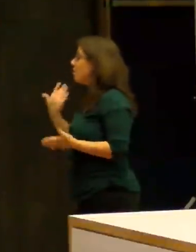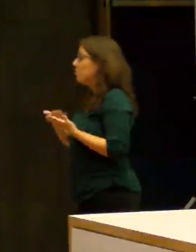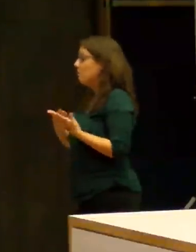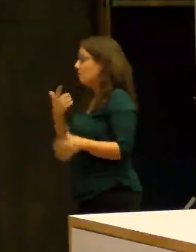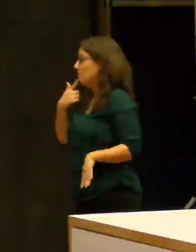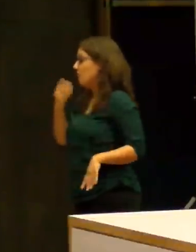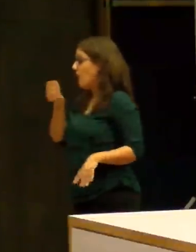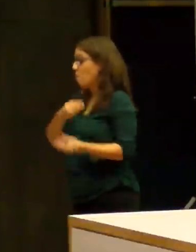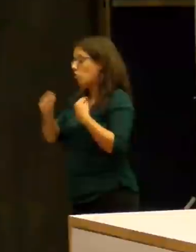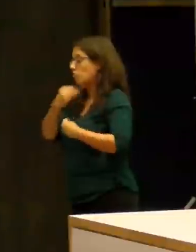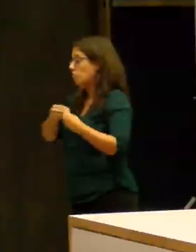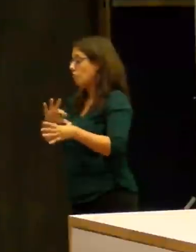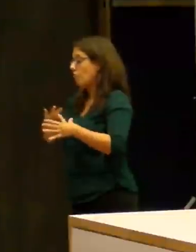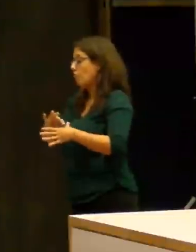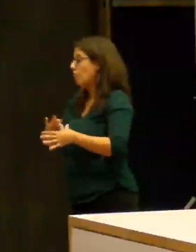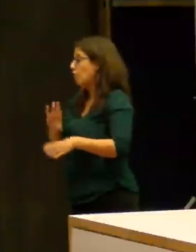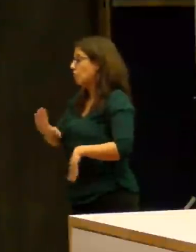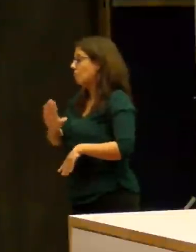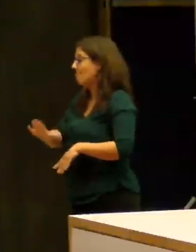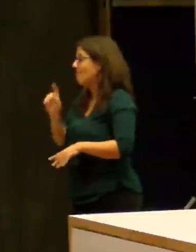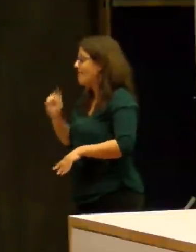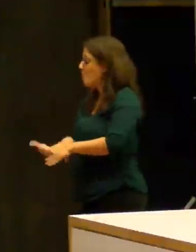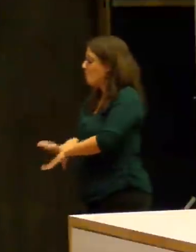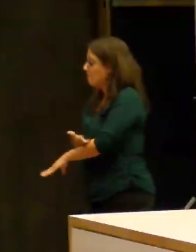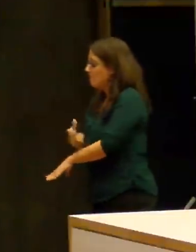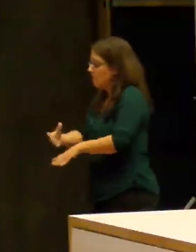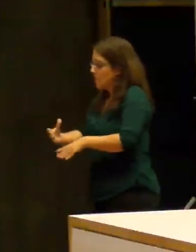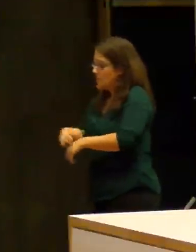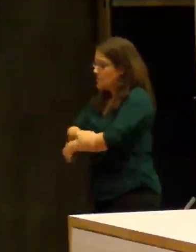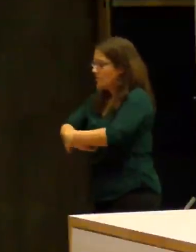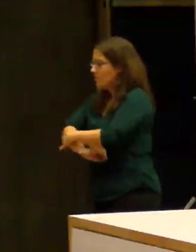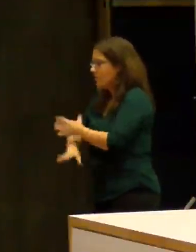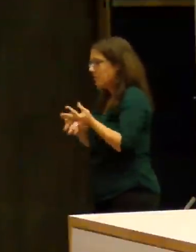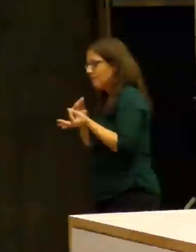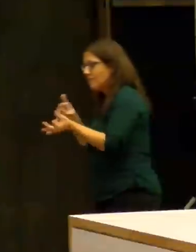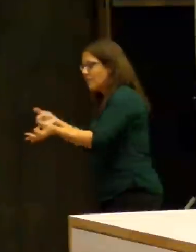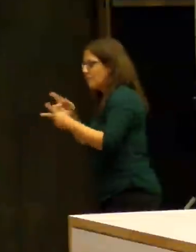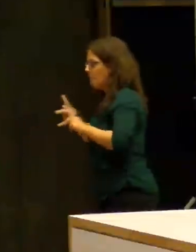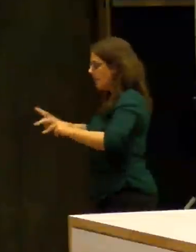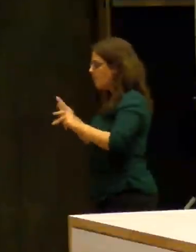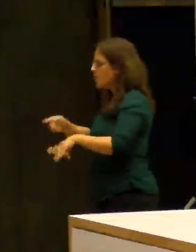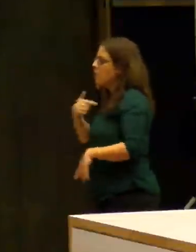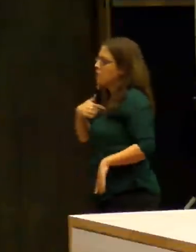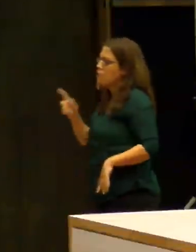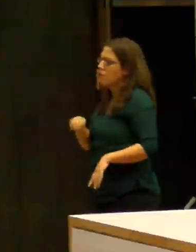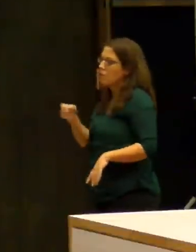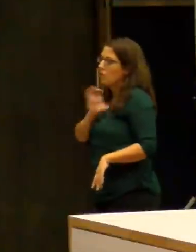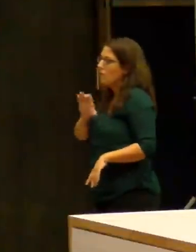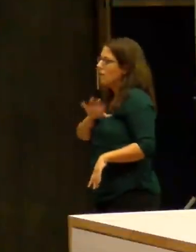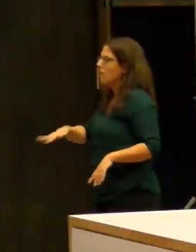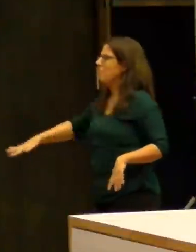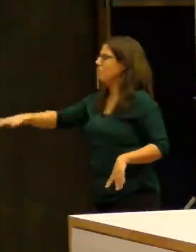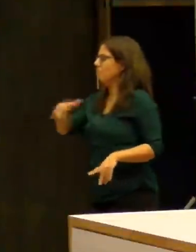qu'il y a vraiment beaucoup de pédagogie à mettre. Alors évidemment, on va essayer de secouer un petit peu l'opinion